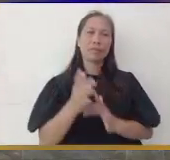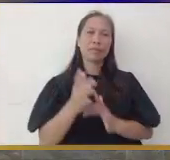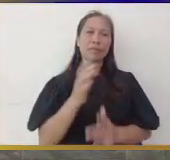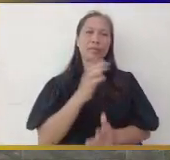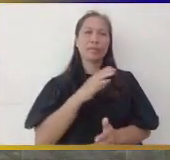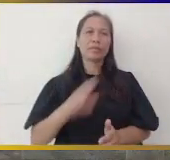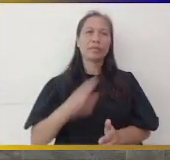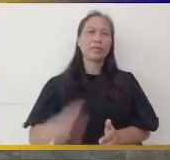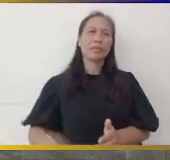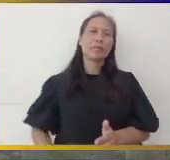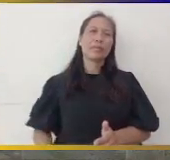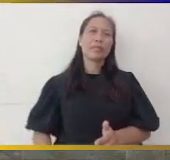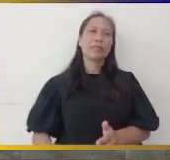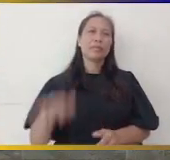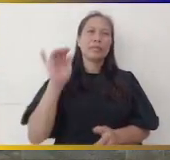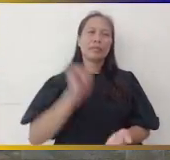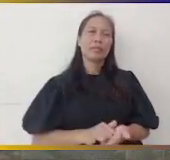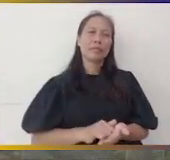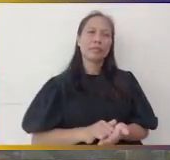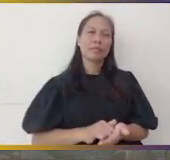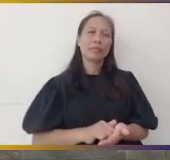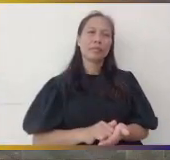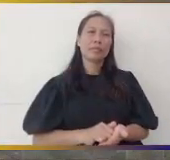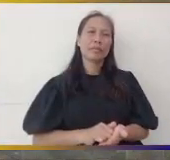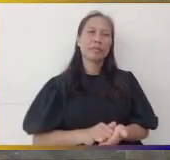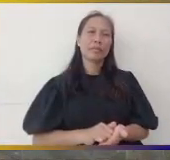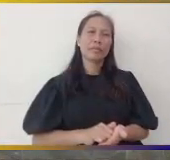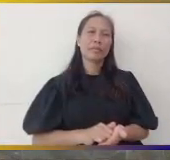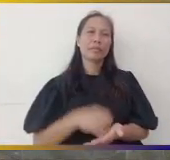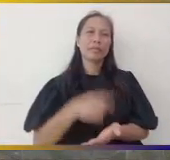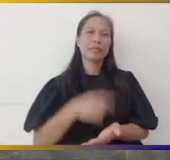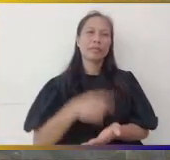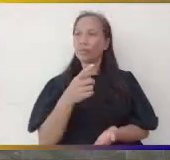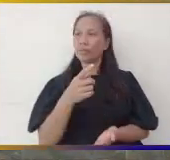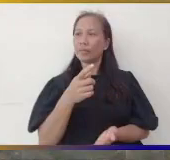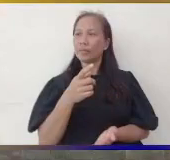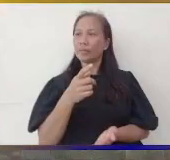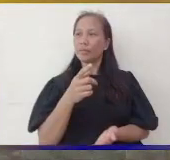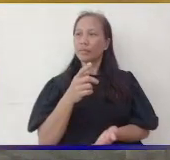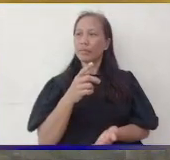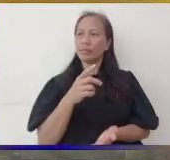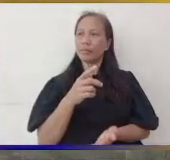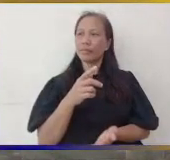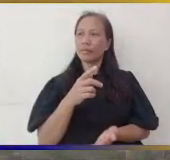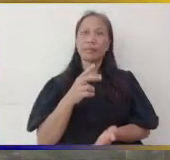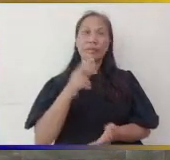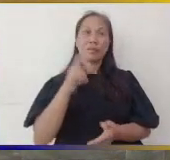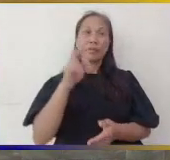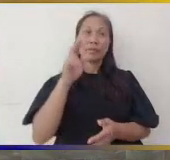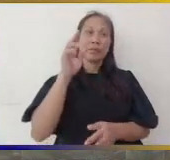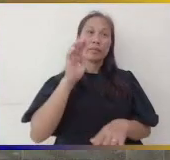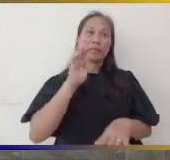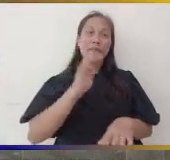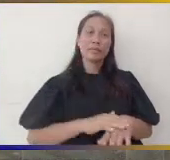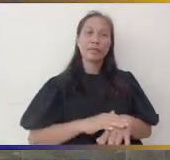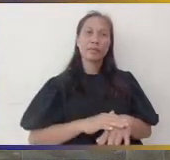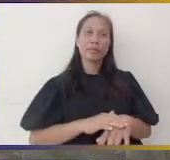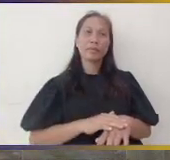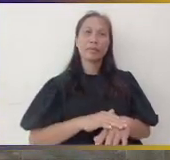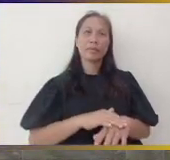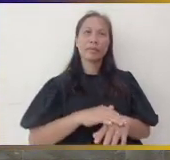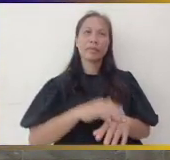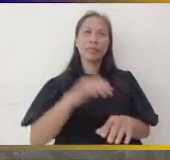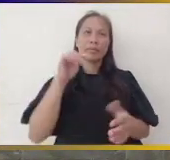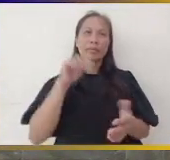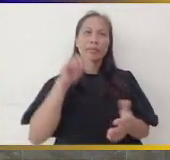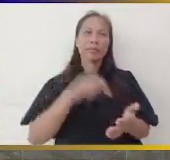rock I will build my church and the Gates of Hell shall not prevail against it Ano pong ibig pong sabihin yyan actually